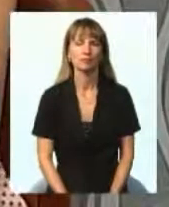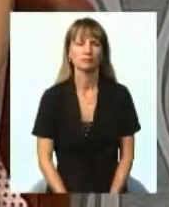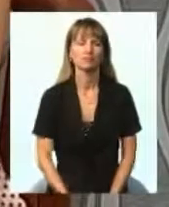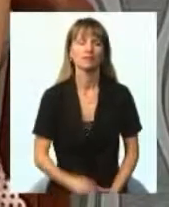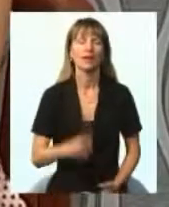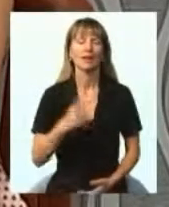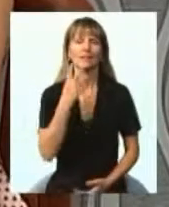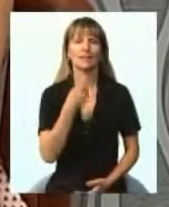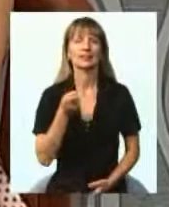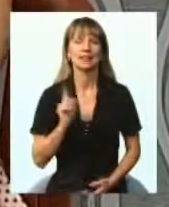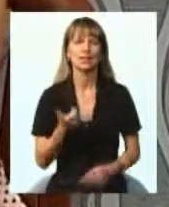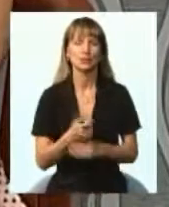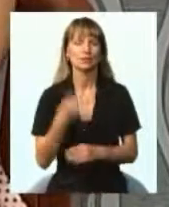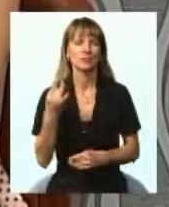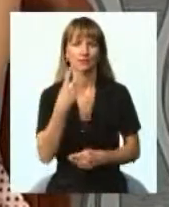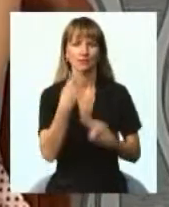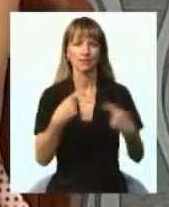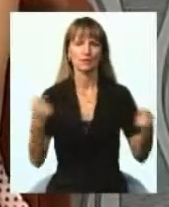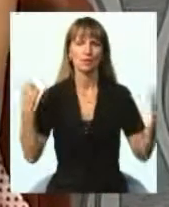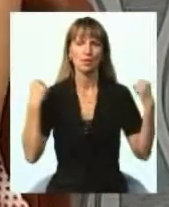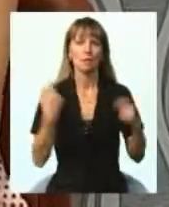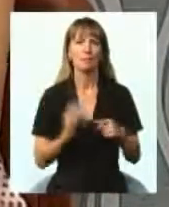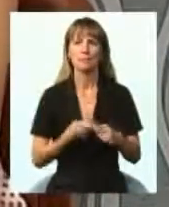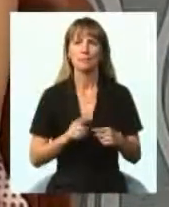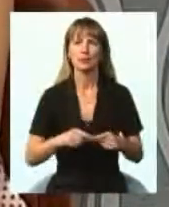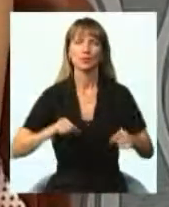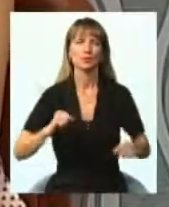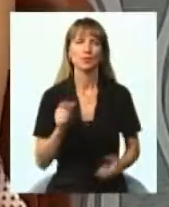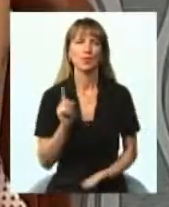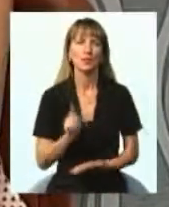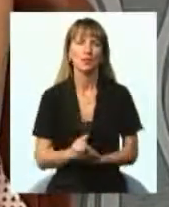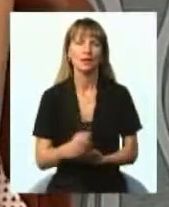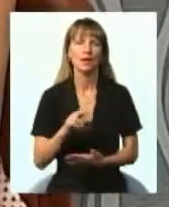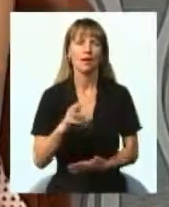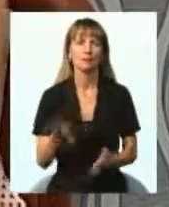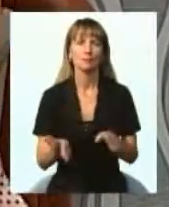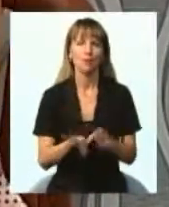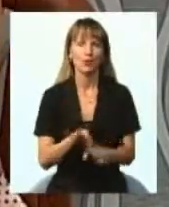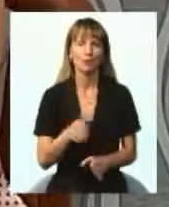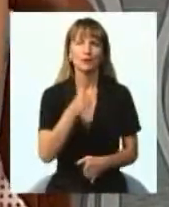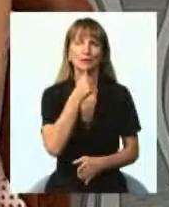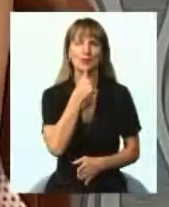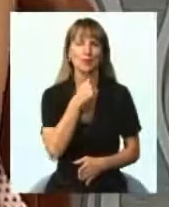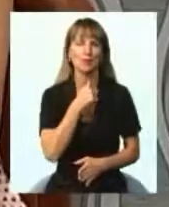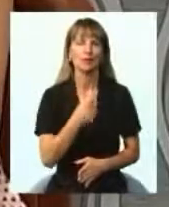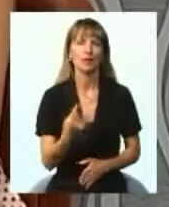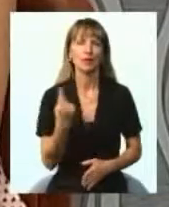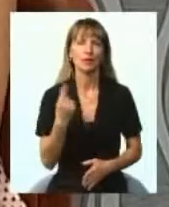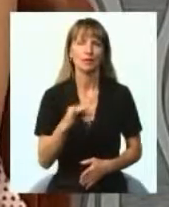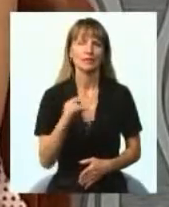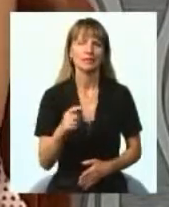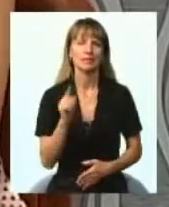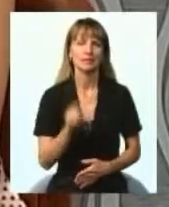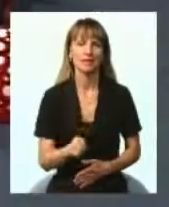Як бачимо, дійсно є дуже такі цікаві види спорту, тож, друзі, обов'язково, як випаде нагода, спробуйте хоча б один із